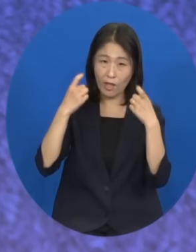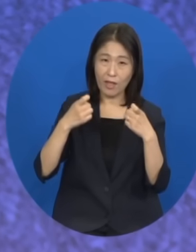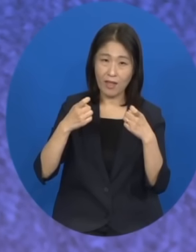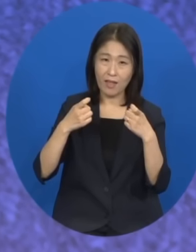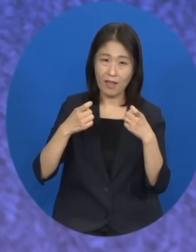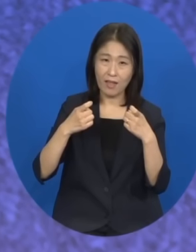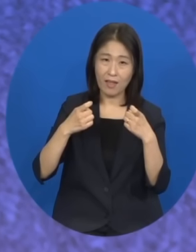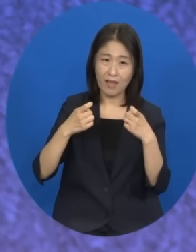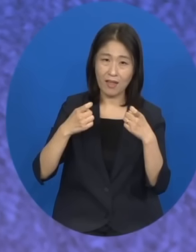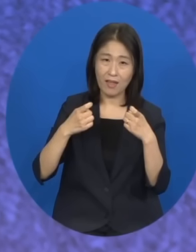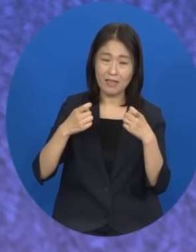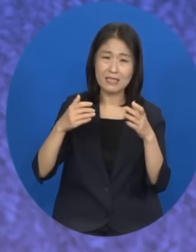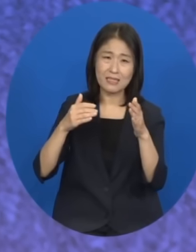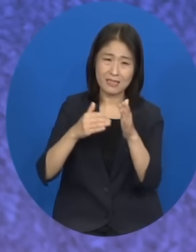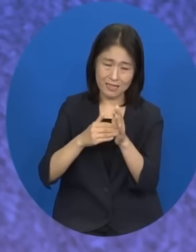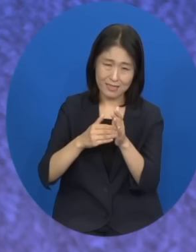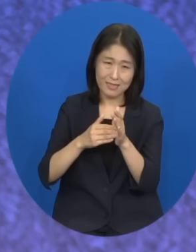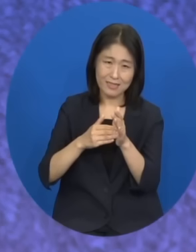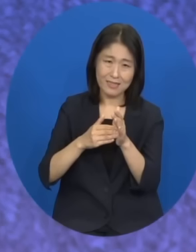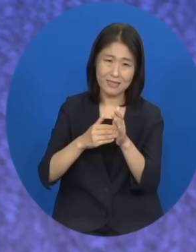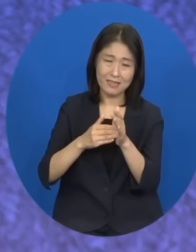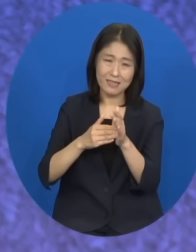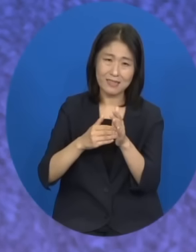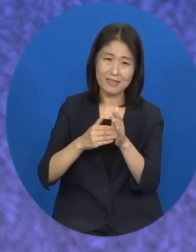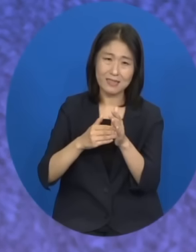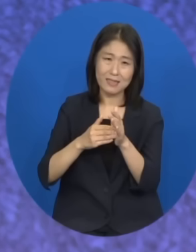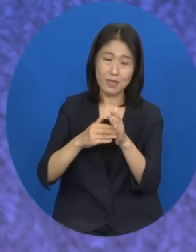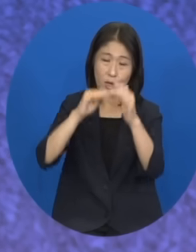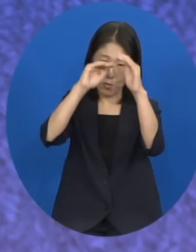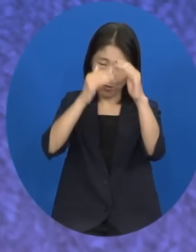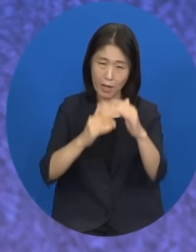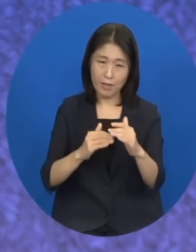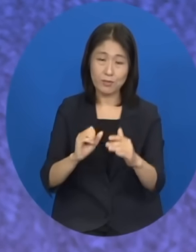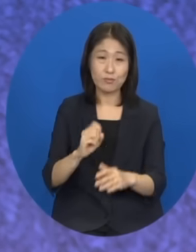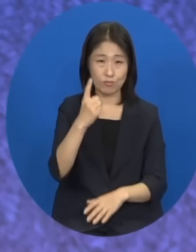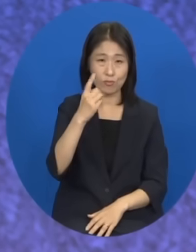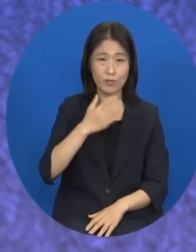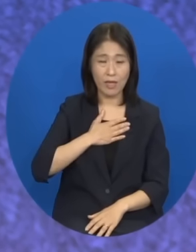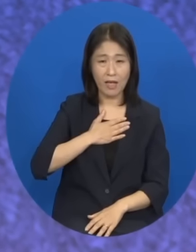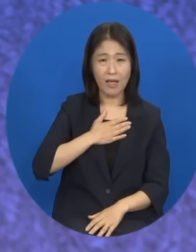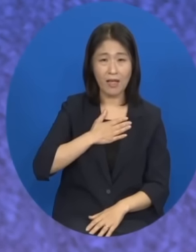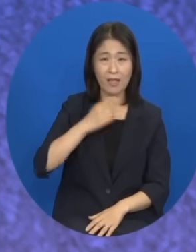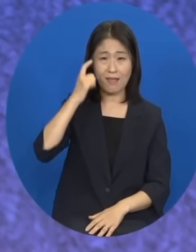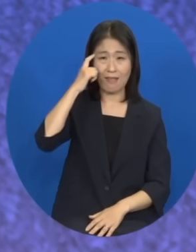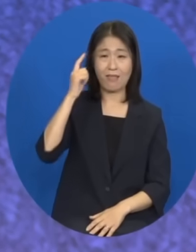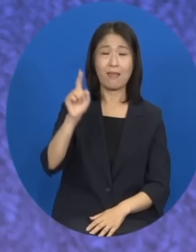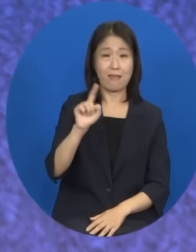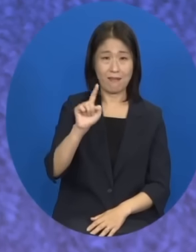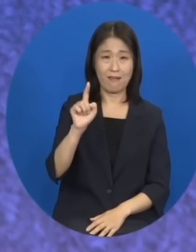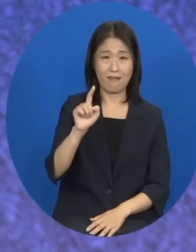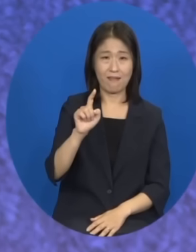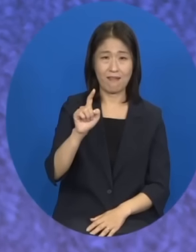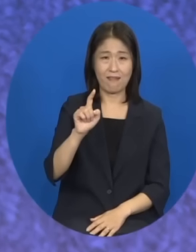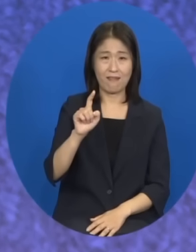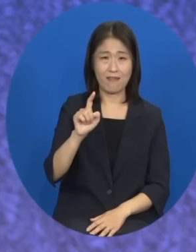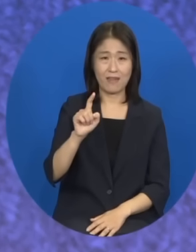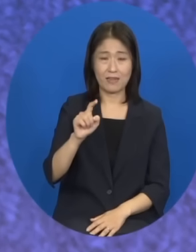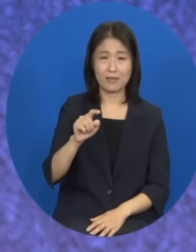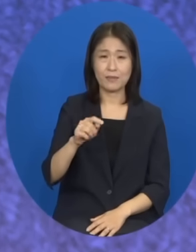계신 것에 대해서 지금도 우리 안에 살아계심에 대하여 주님이 이번 영국이 어떻게 해서